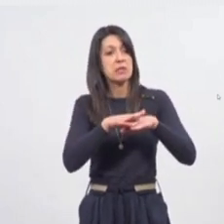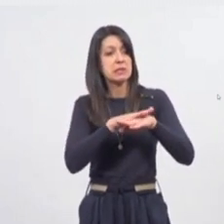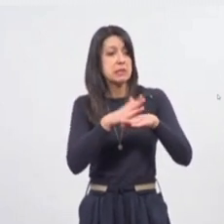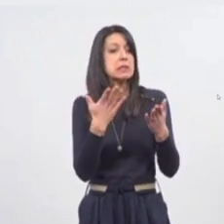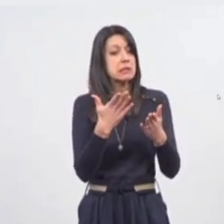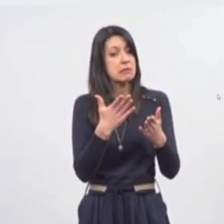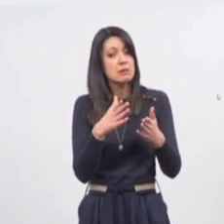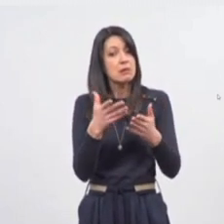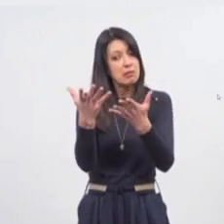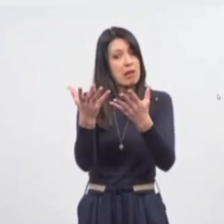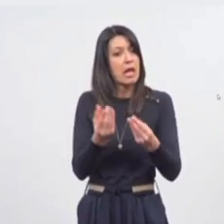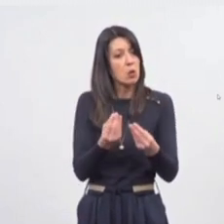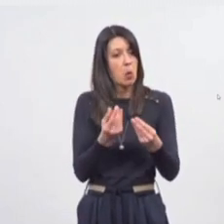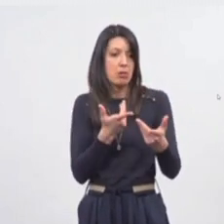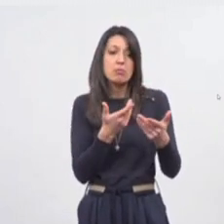des artistes ukrainiens.